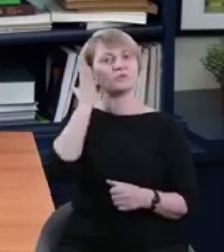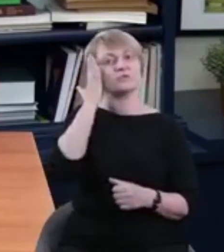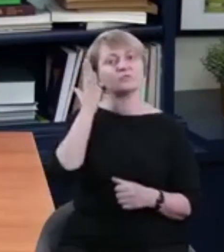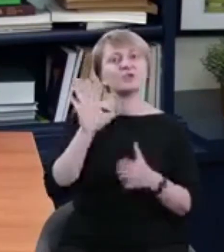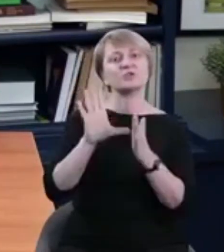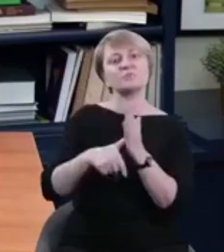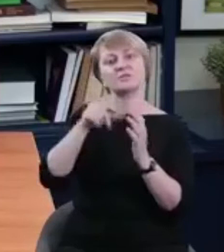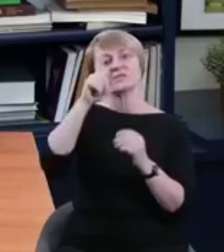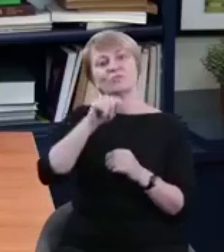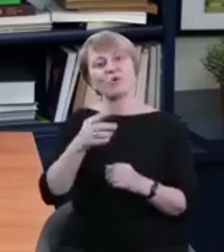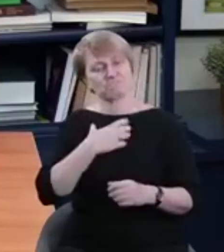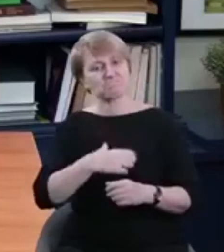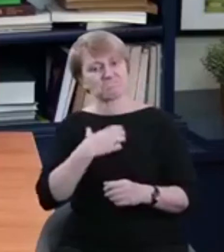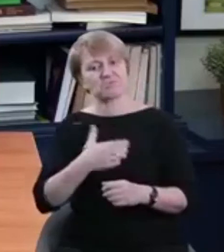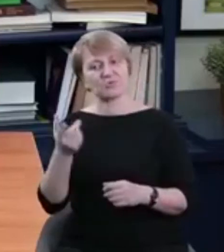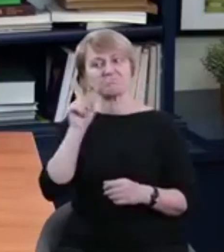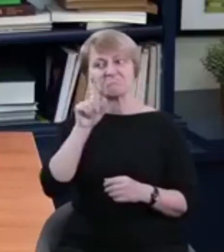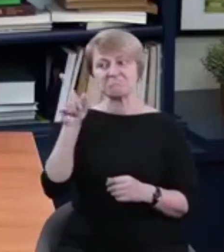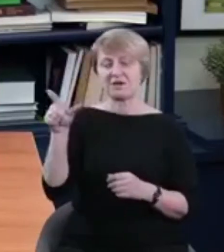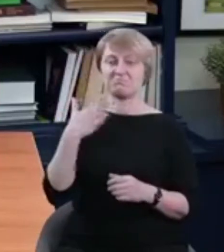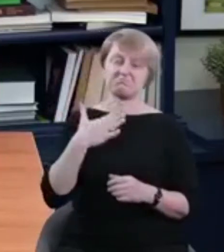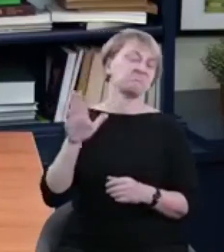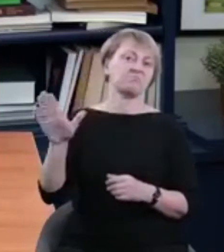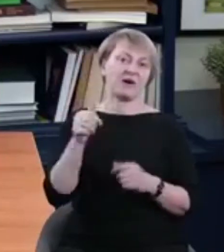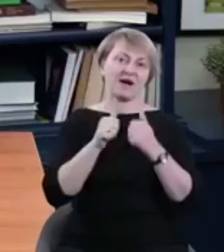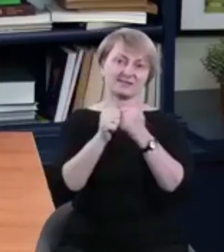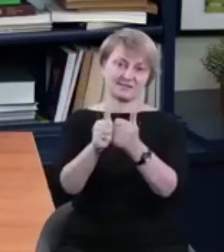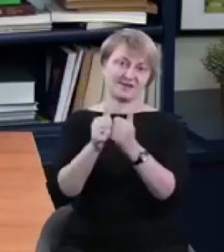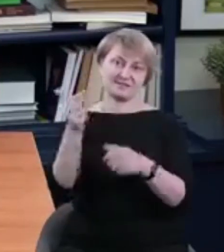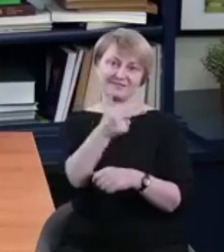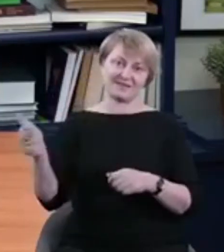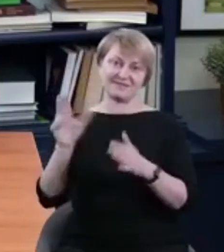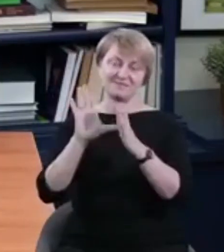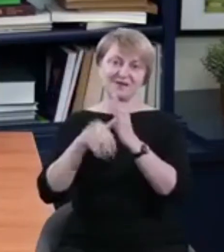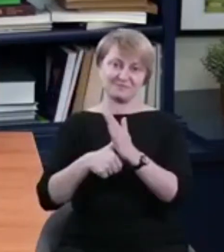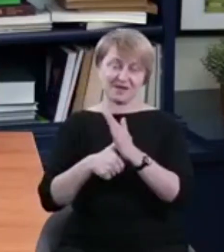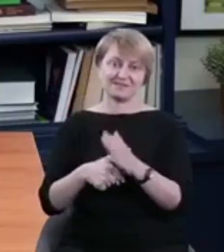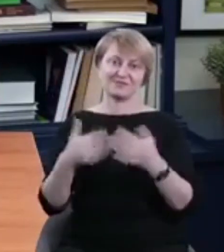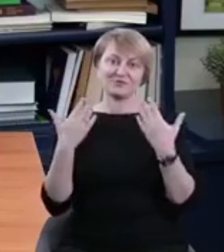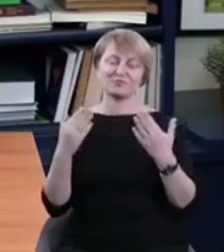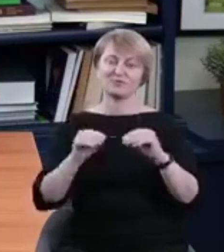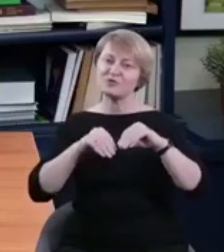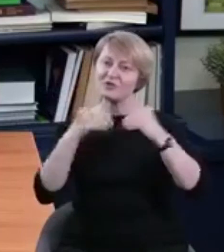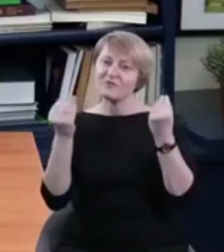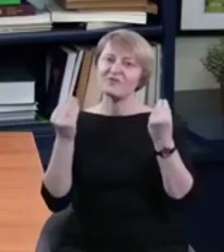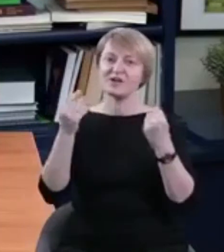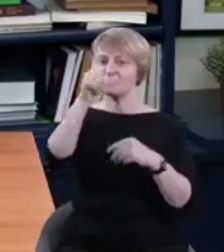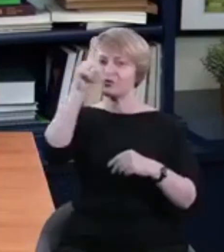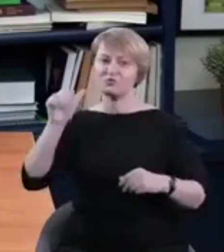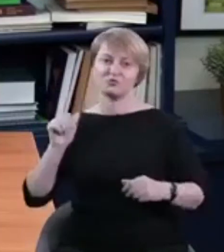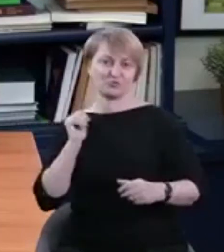że pan ma takie zdanie o mieście naszym mieście i chciałbym żebyśmy żeby jak najwięcej takich dużych opon z nas